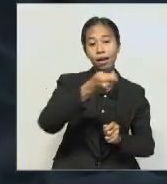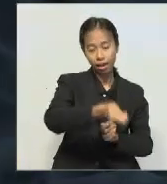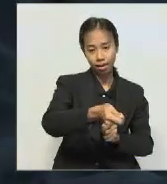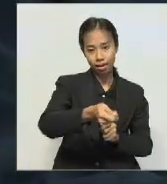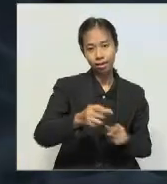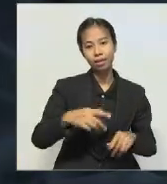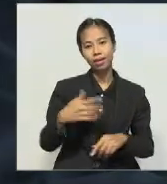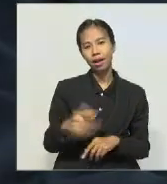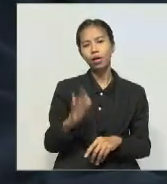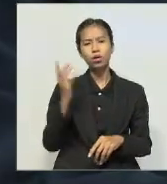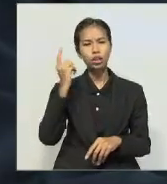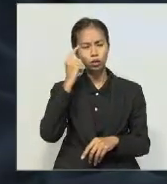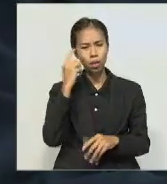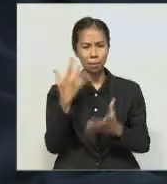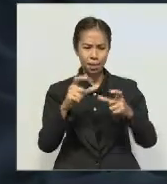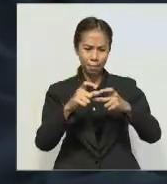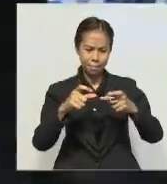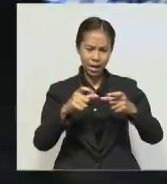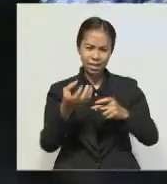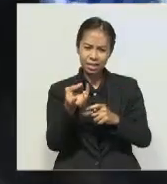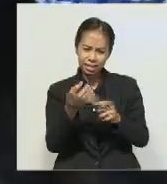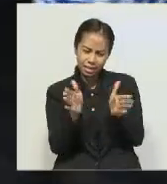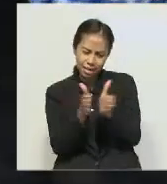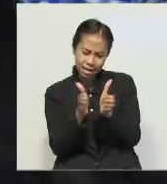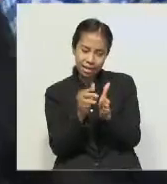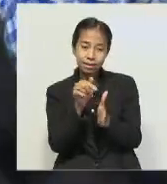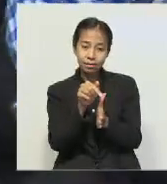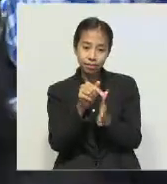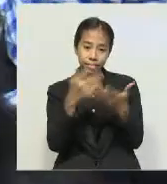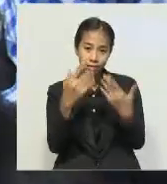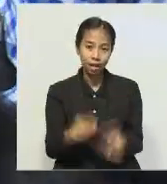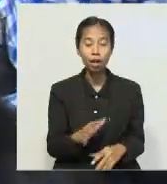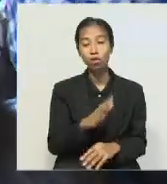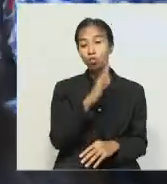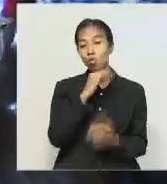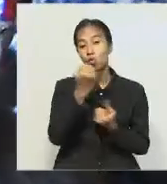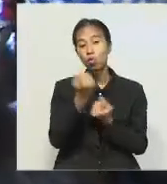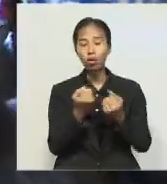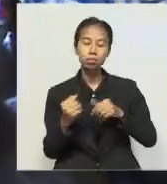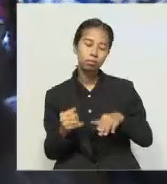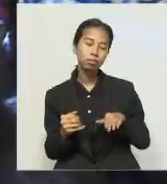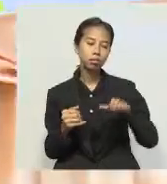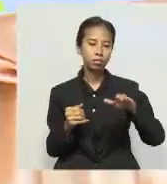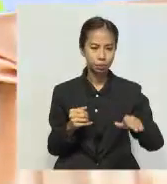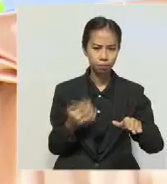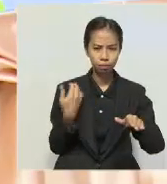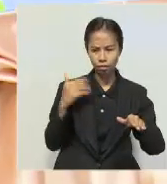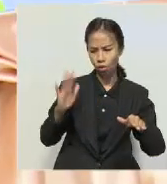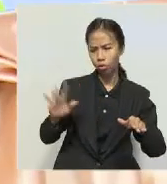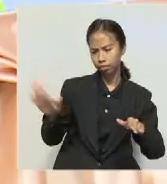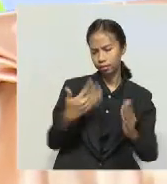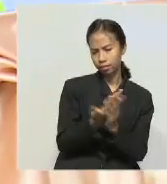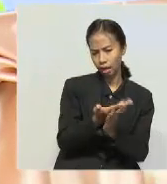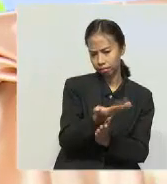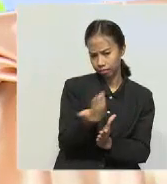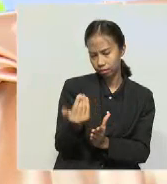ราชดำเนินเนี่ยน่าจะเคยเห็นนะครับจะเป็นบัตรเล็กๆนะฮะซึ่งถ้าเกิดว่าคุณผู้ชมเนี่ยไปจอดรถแล้วก็พบว่ามีการแอบอ้างหรือว่าก